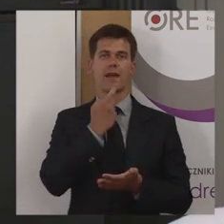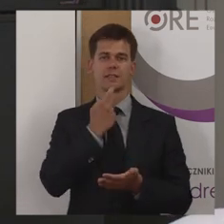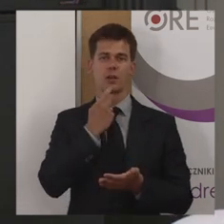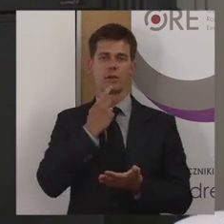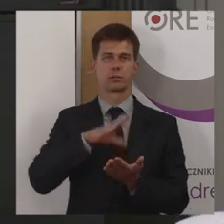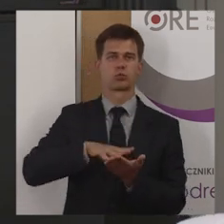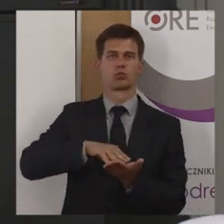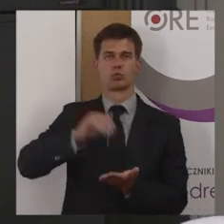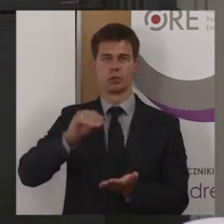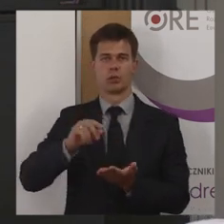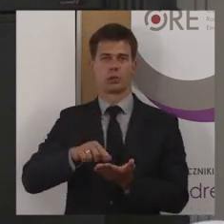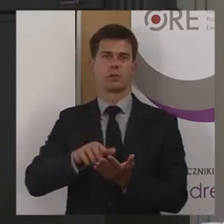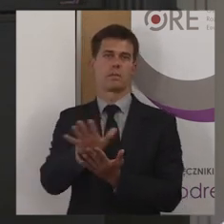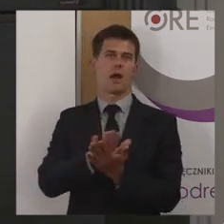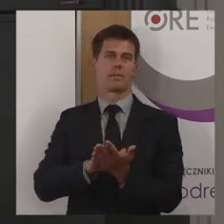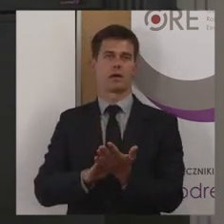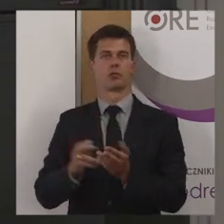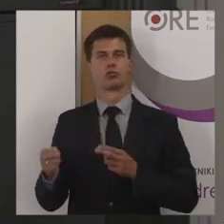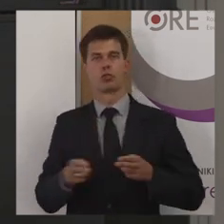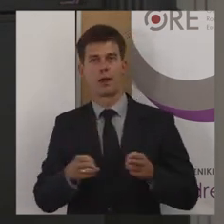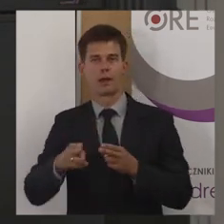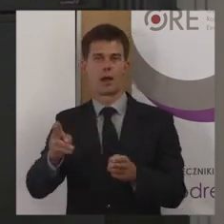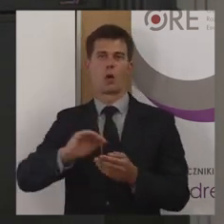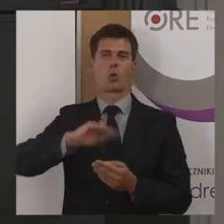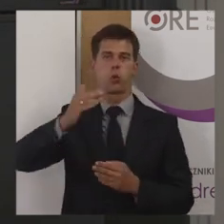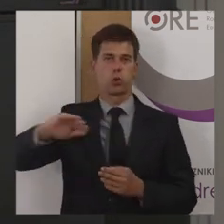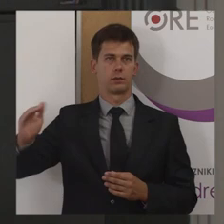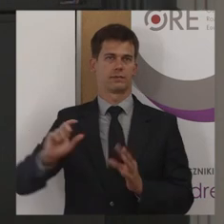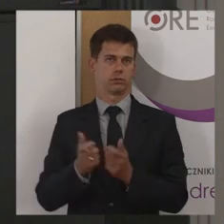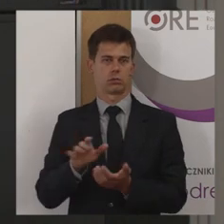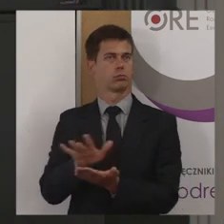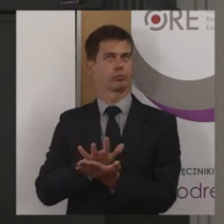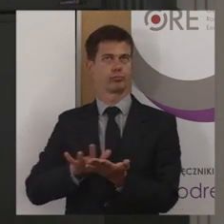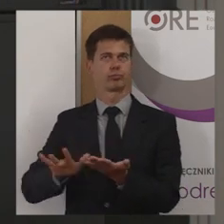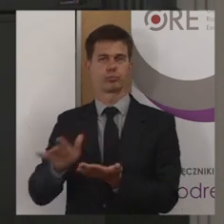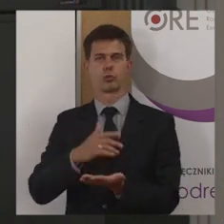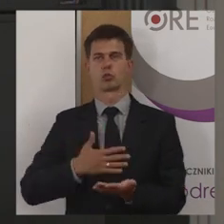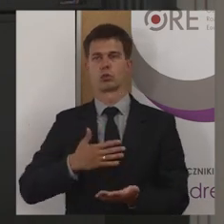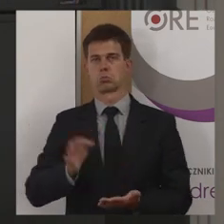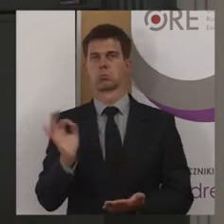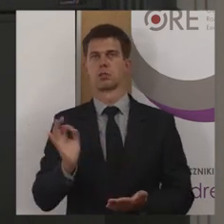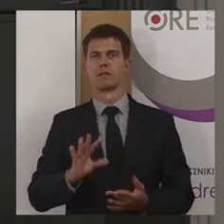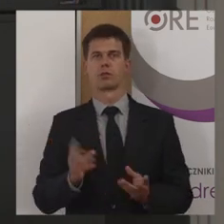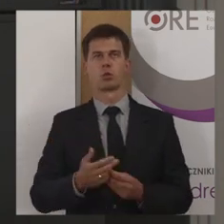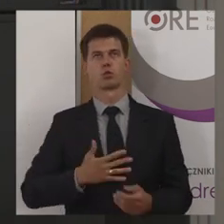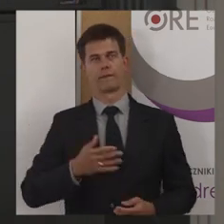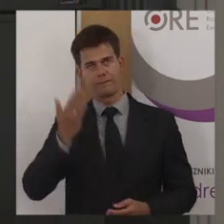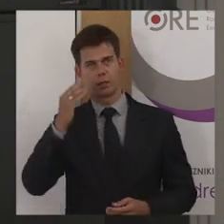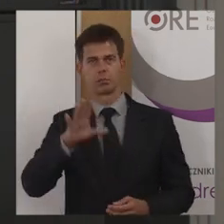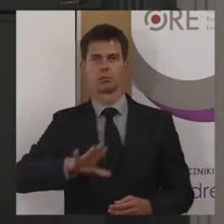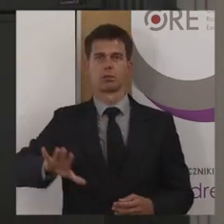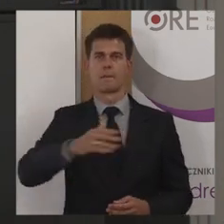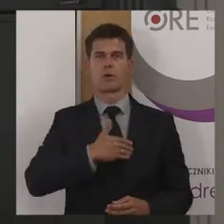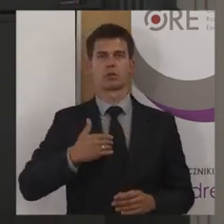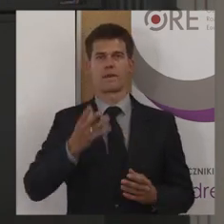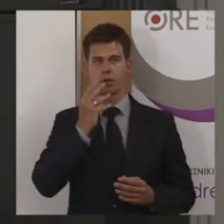mapę zaadoptowaną do swoich potrzeb wzrokowych, i wówczas redaktorom, twórcom e-podręcznika będzie na pewno